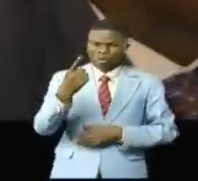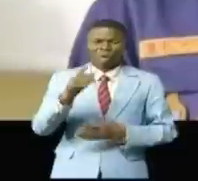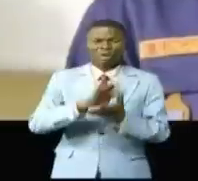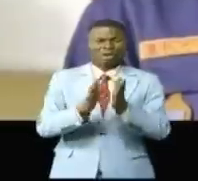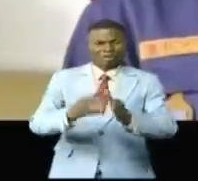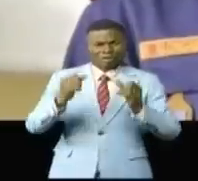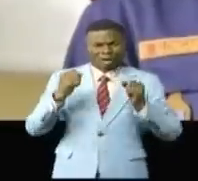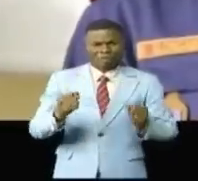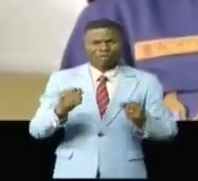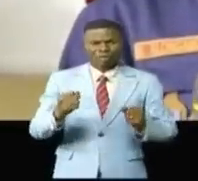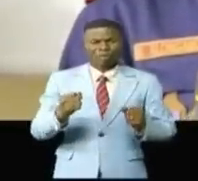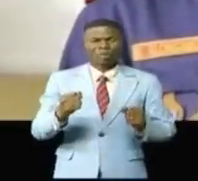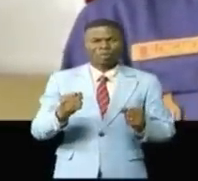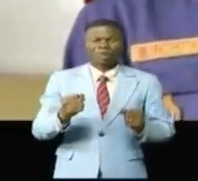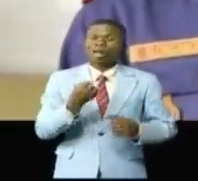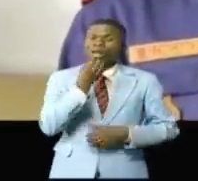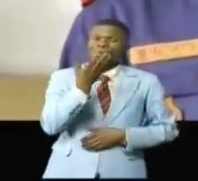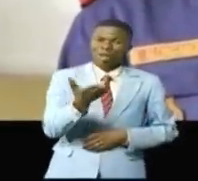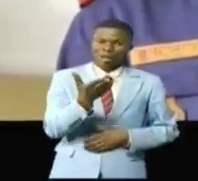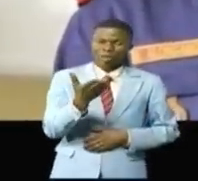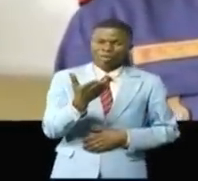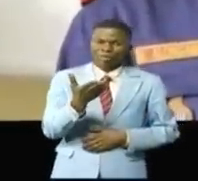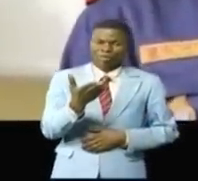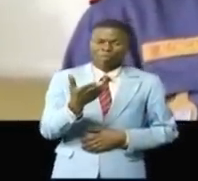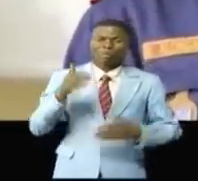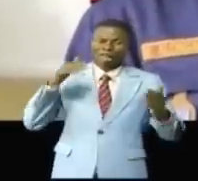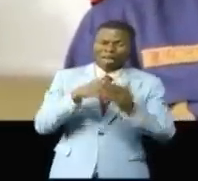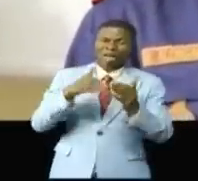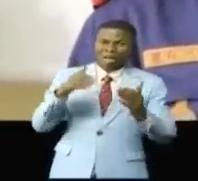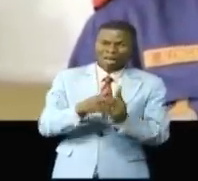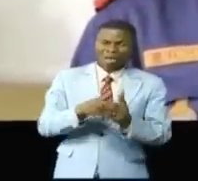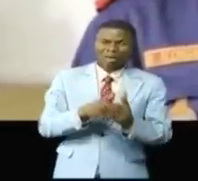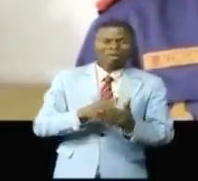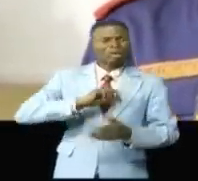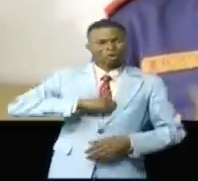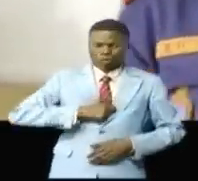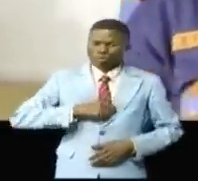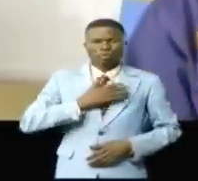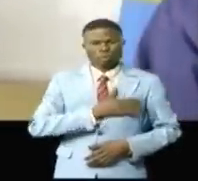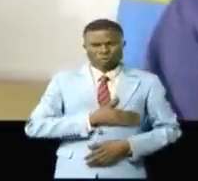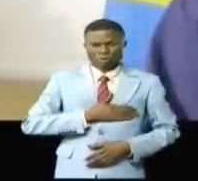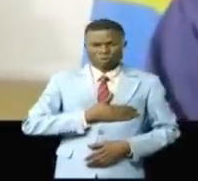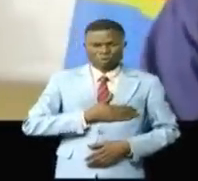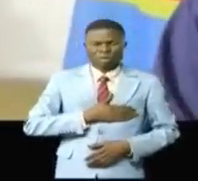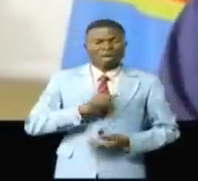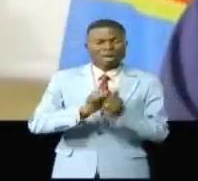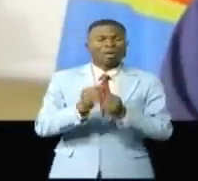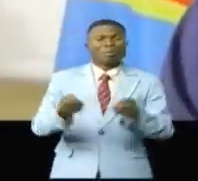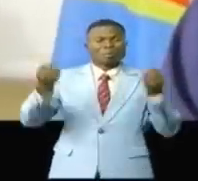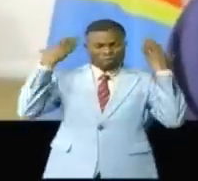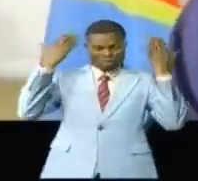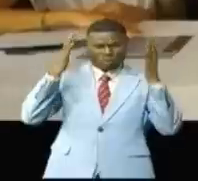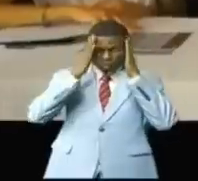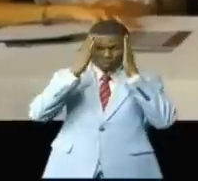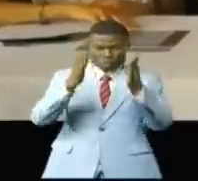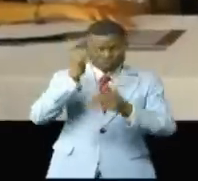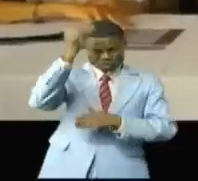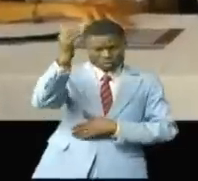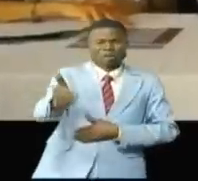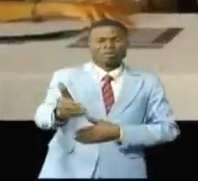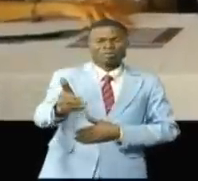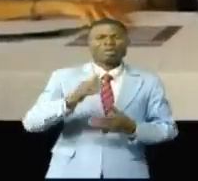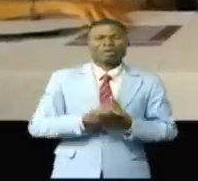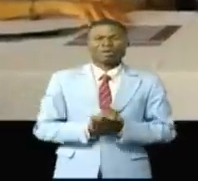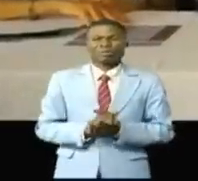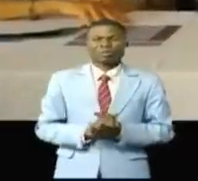forts. Même si vous avez subi des affronts, supportez, tournez la page, voilà, regardons de l'avant. Signalons